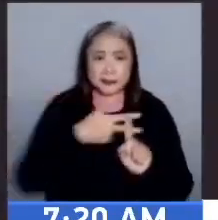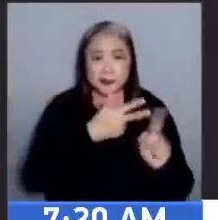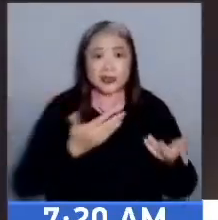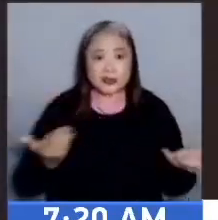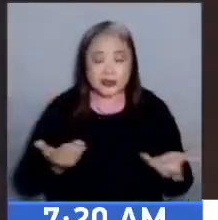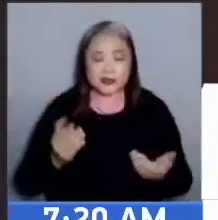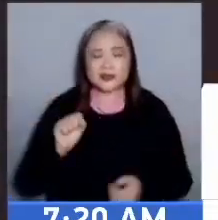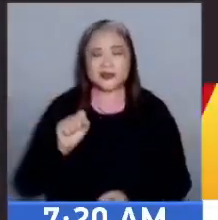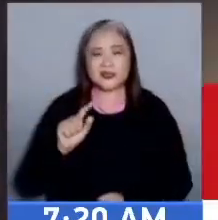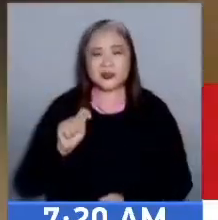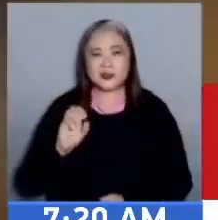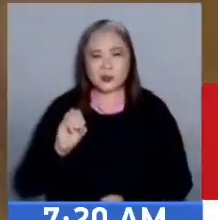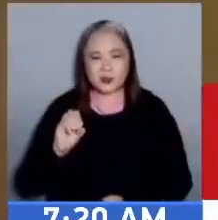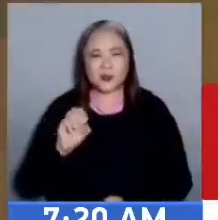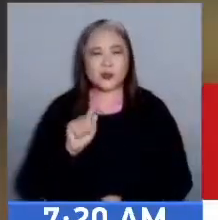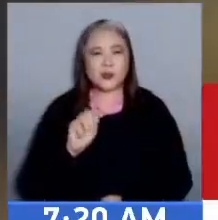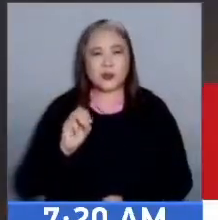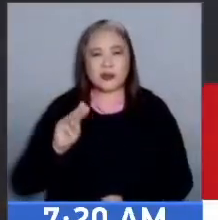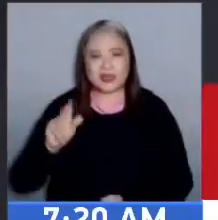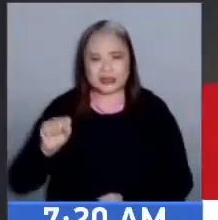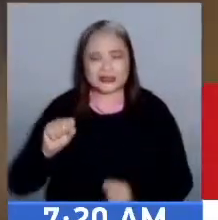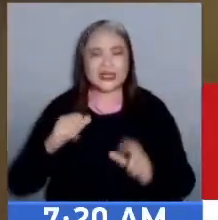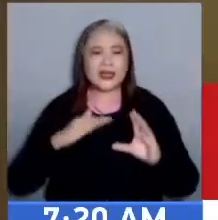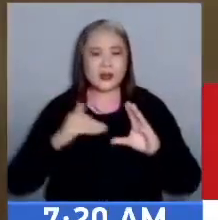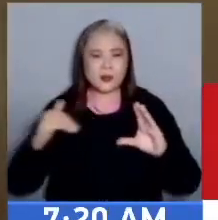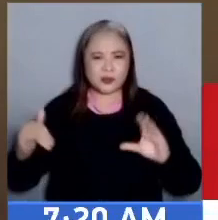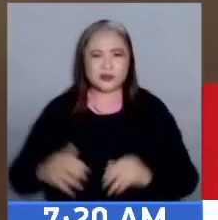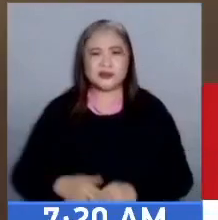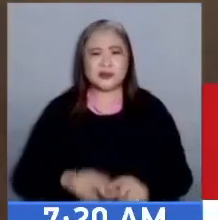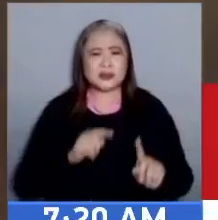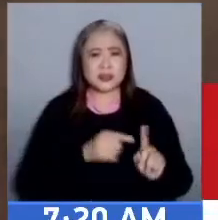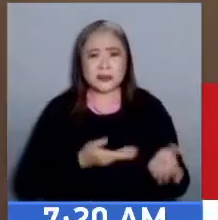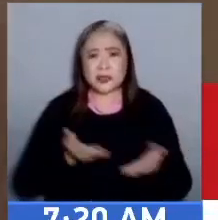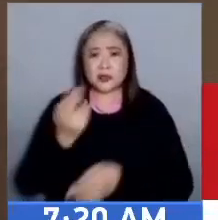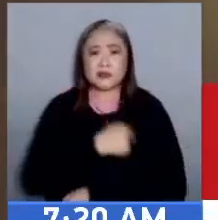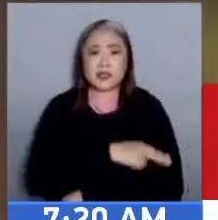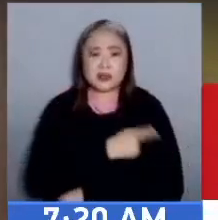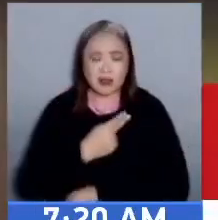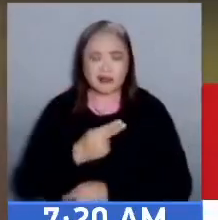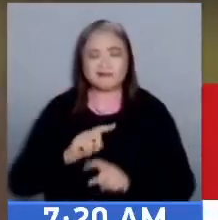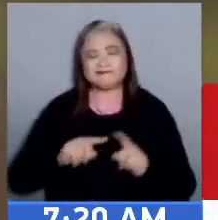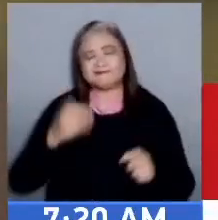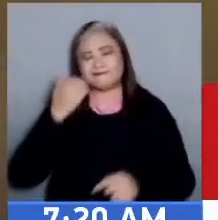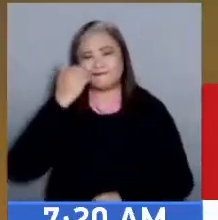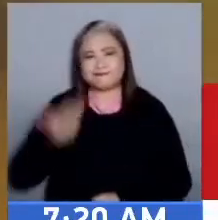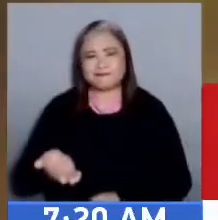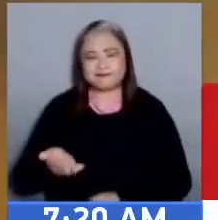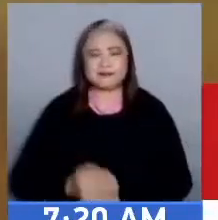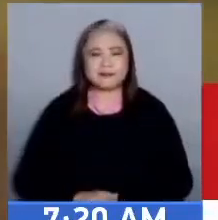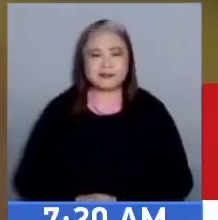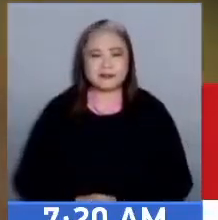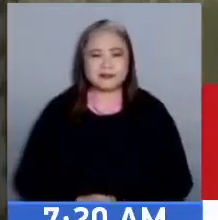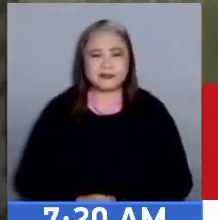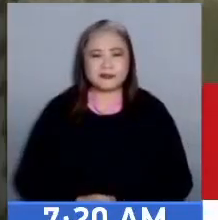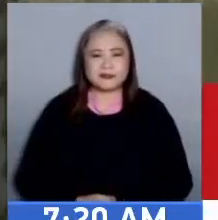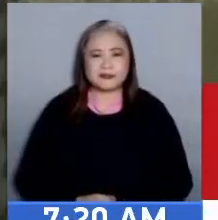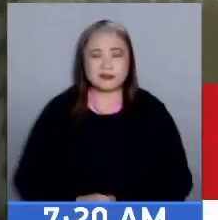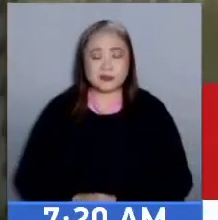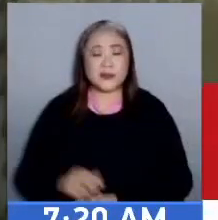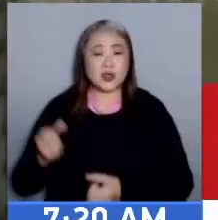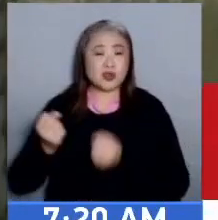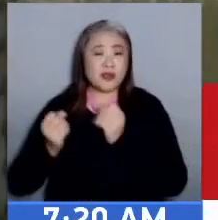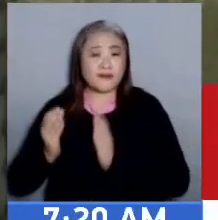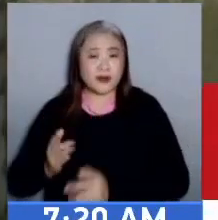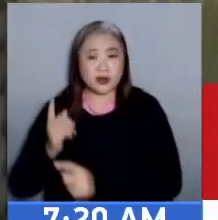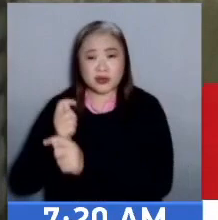ang biktimang si Loretta Sauquillo pero hindi na umabot ng buhay. Nakipag-areglo naman ang driver ng truck na nangakong sasagutin